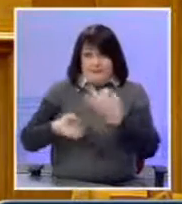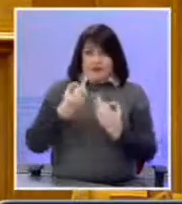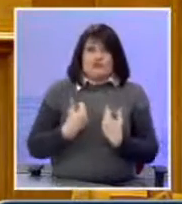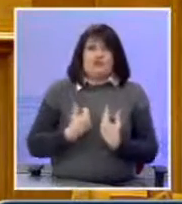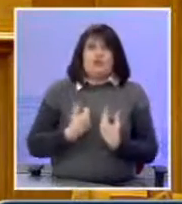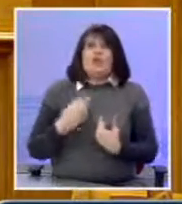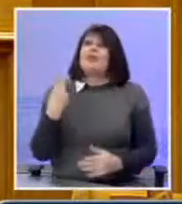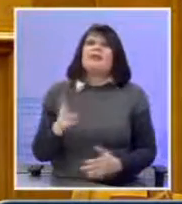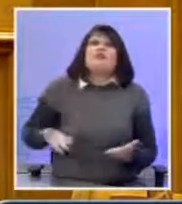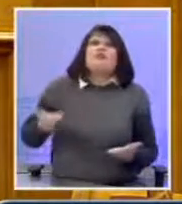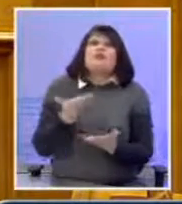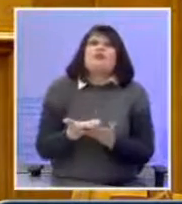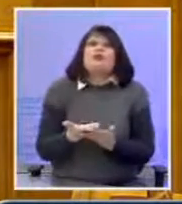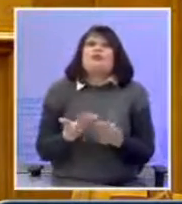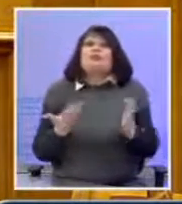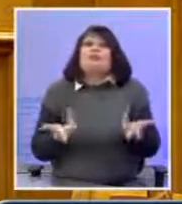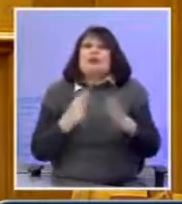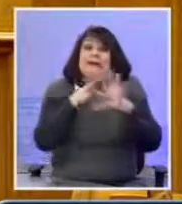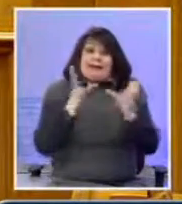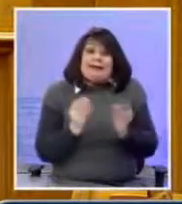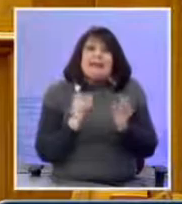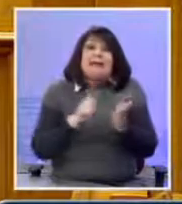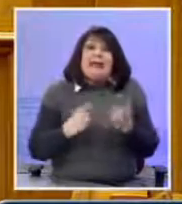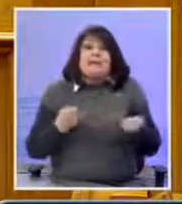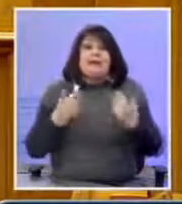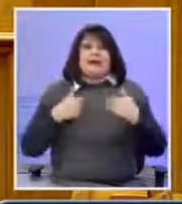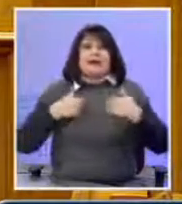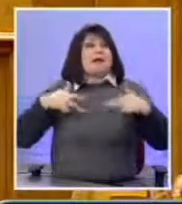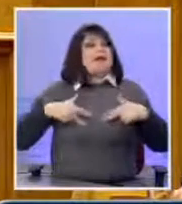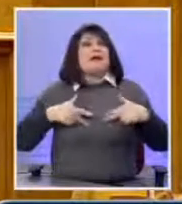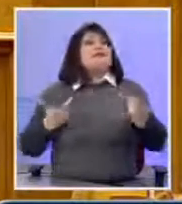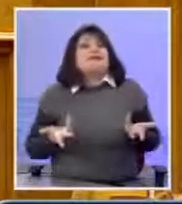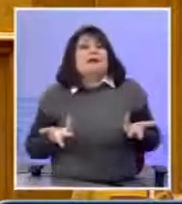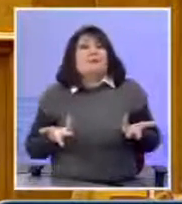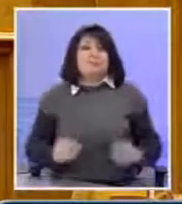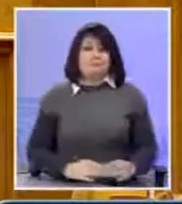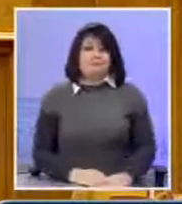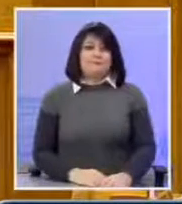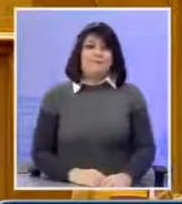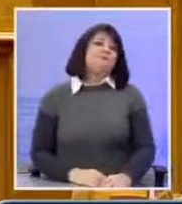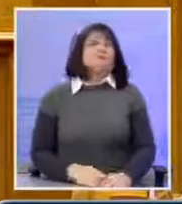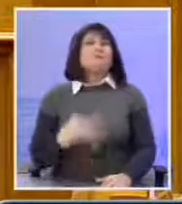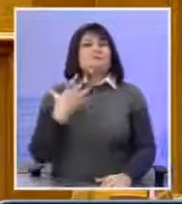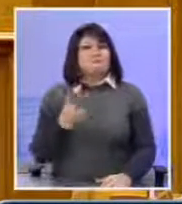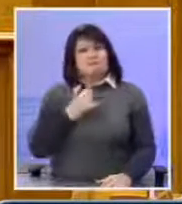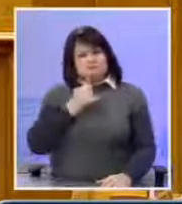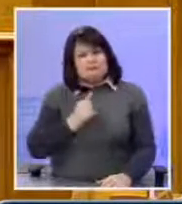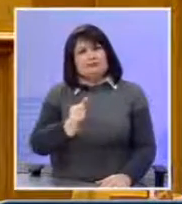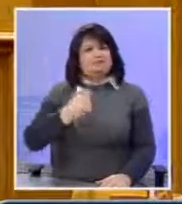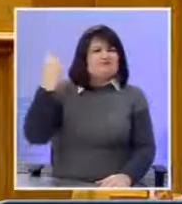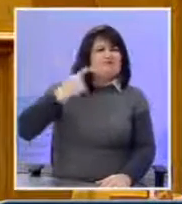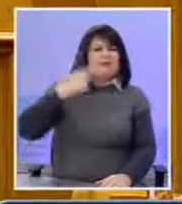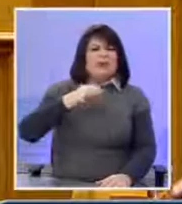ποια είναι η δική σας πρόταση. Συνολικά, τι έπρεπε να κάνει η κυβέρνηση. Έχουμε μια διαρκή κριτική και ένα